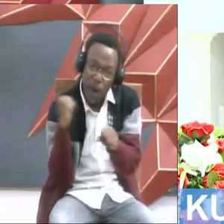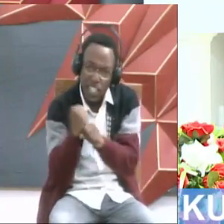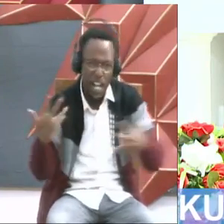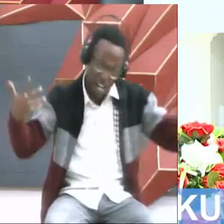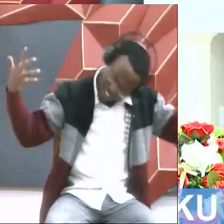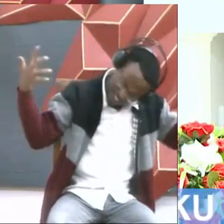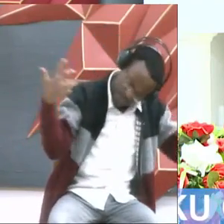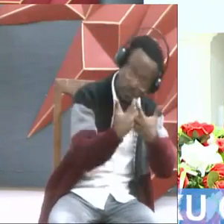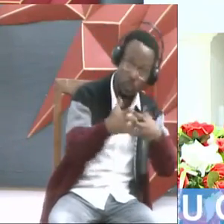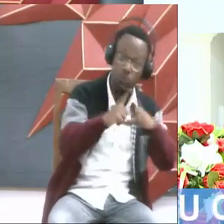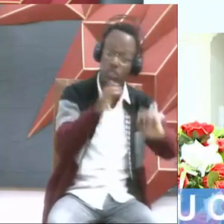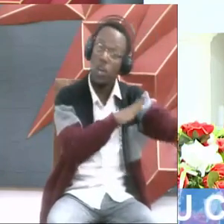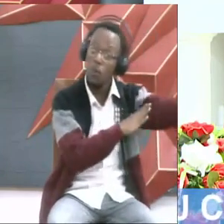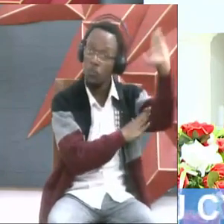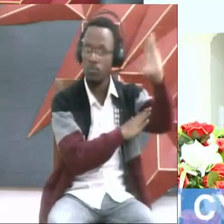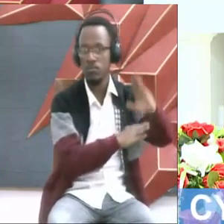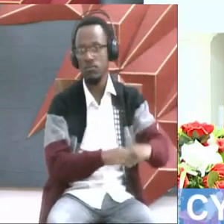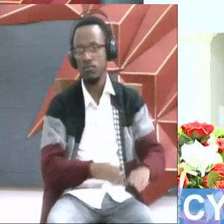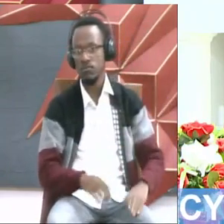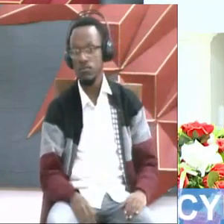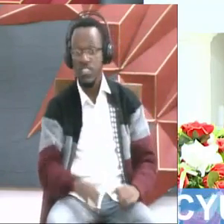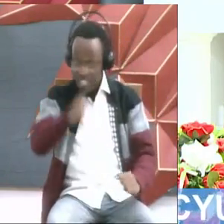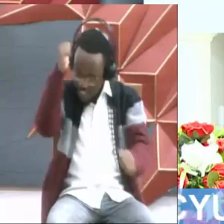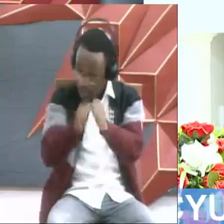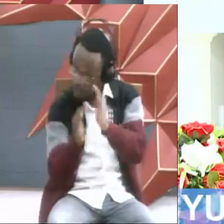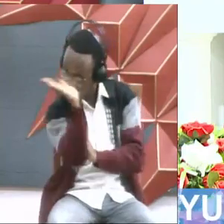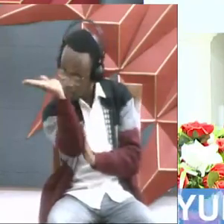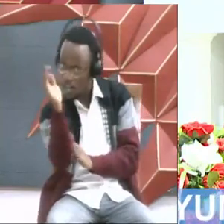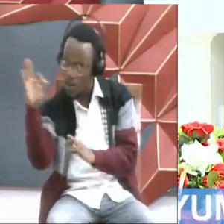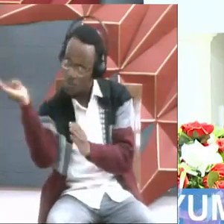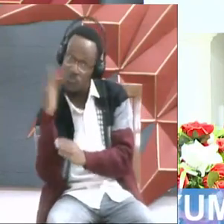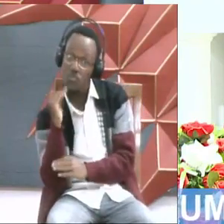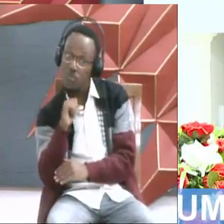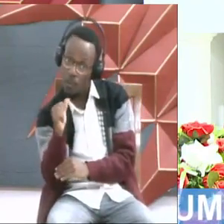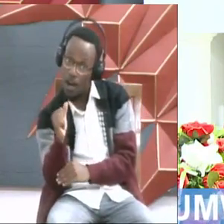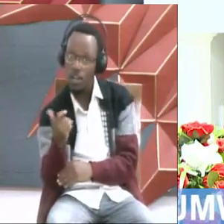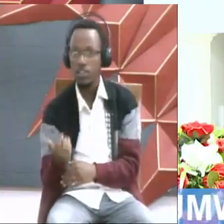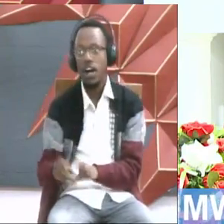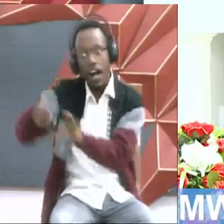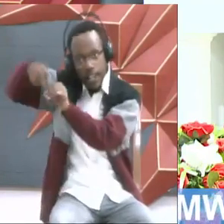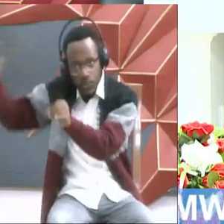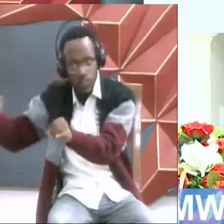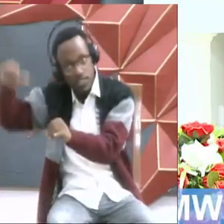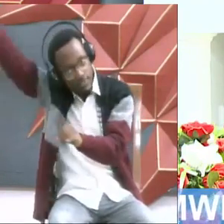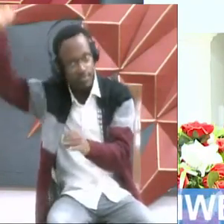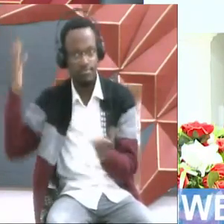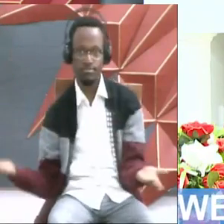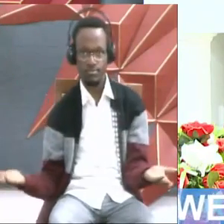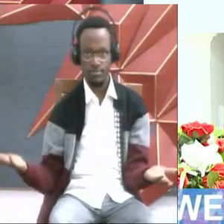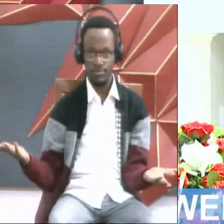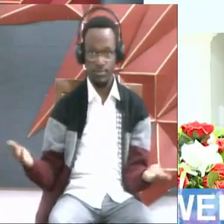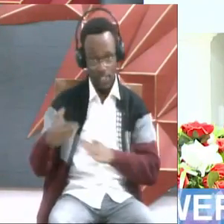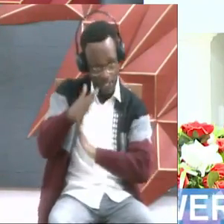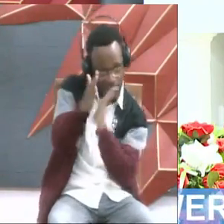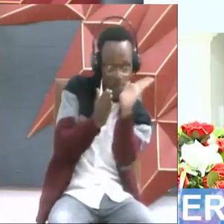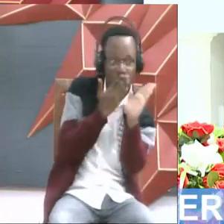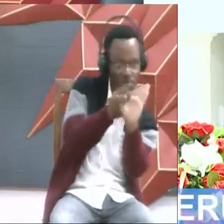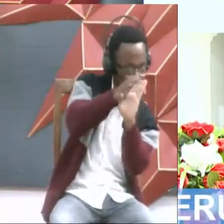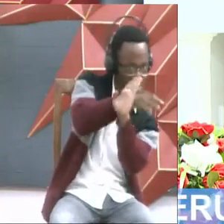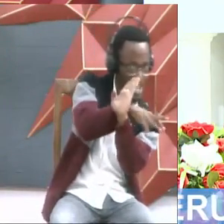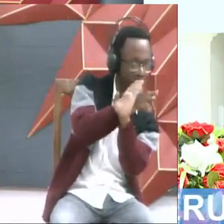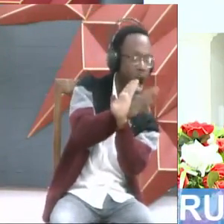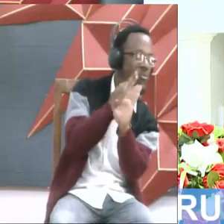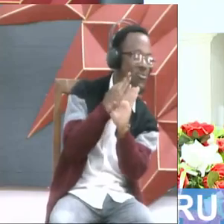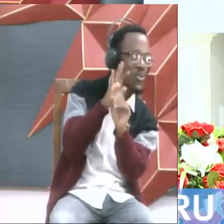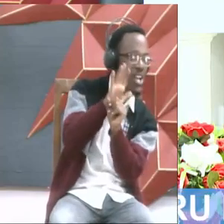Ishami ryose ritama ni data ari kuraho. Iryama naryo niwe rikomeza, warishize kwabo. Ce qui porte des fruits, c'est le